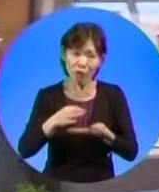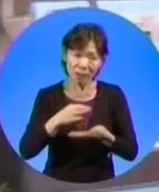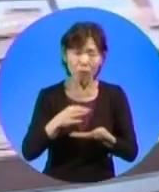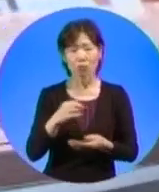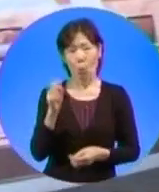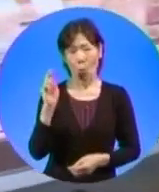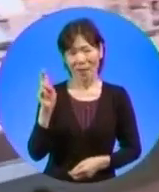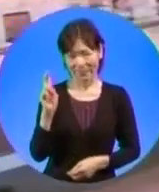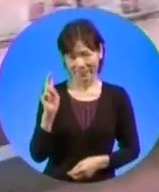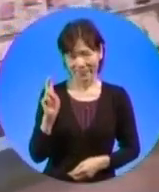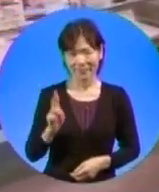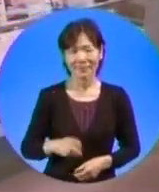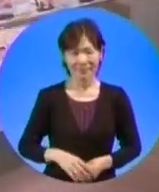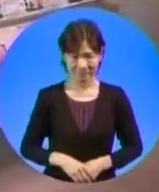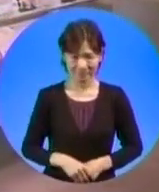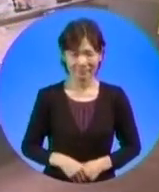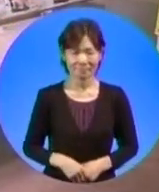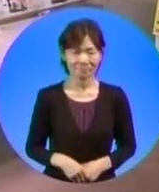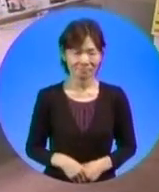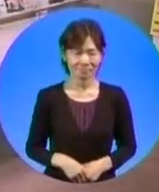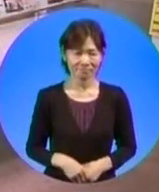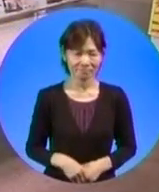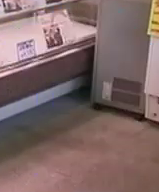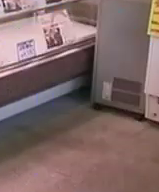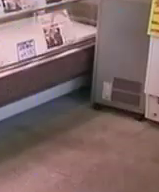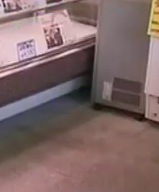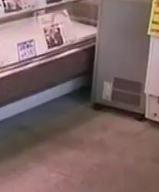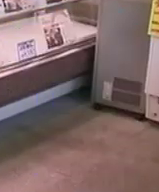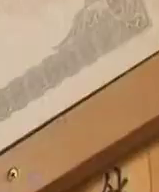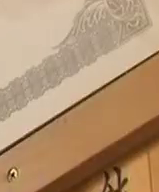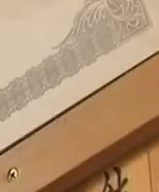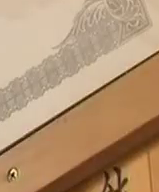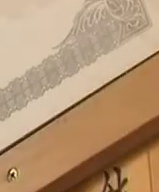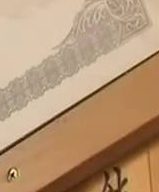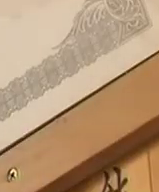肉を扱っているそうなんですが、